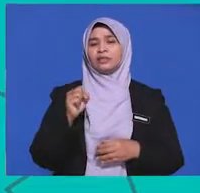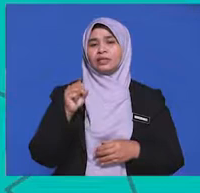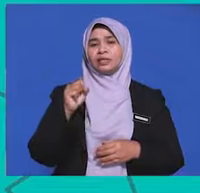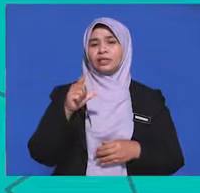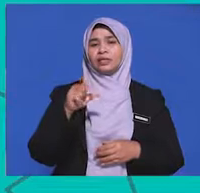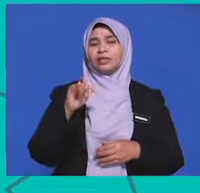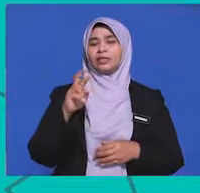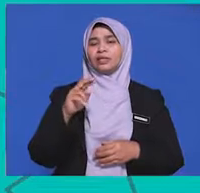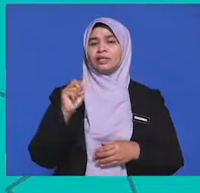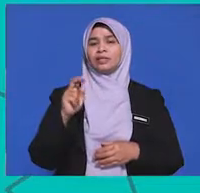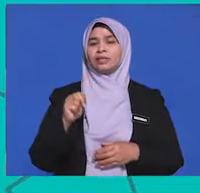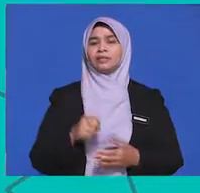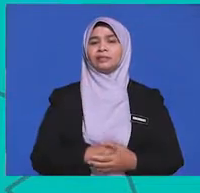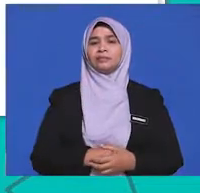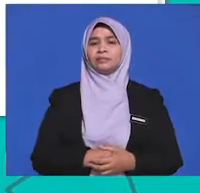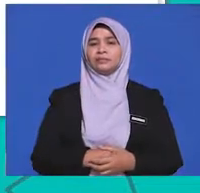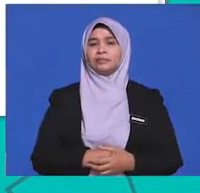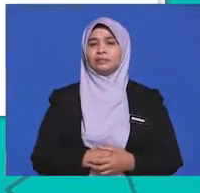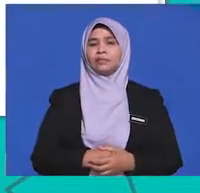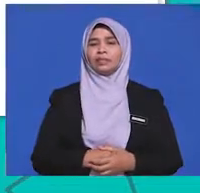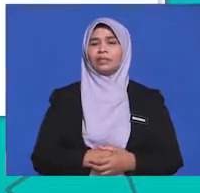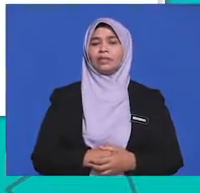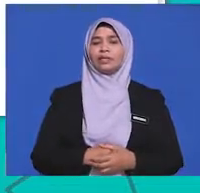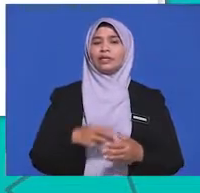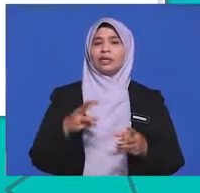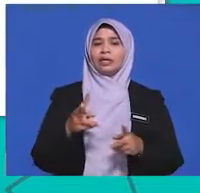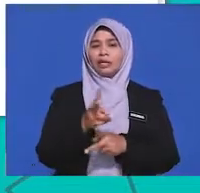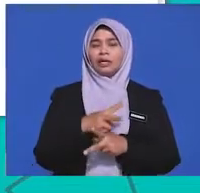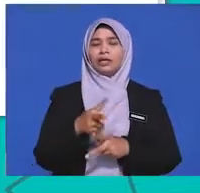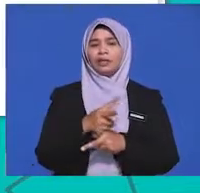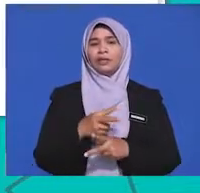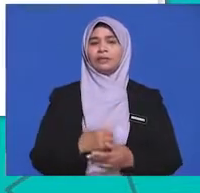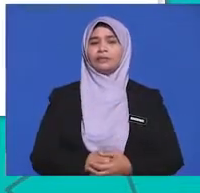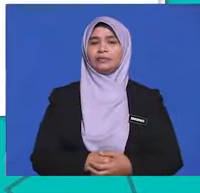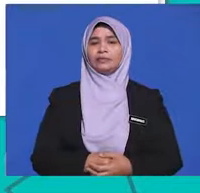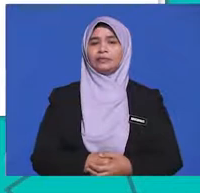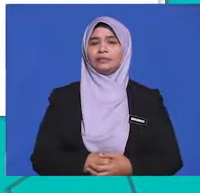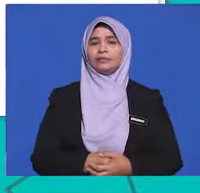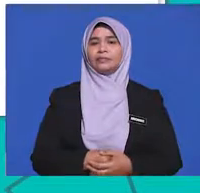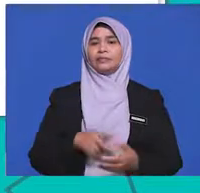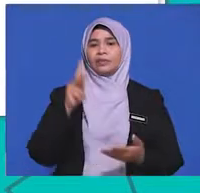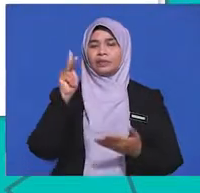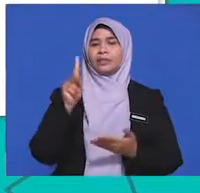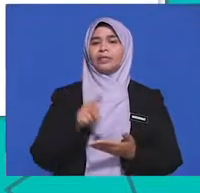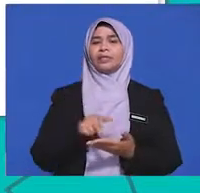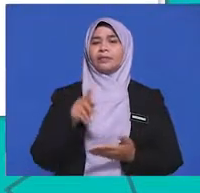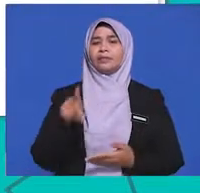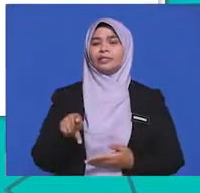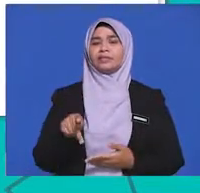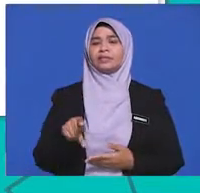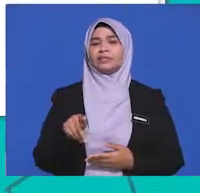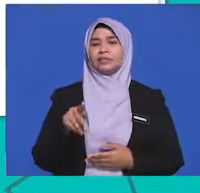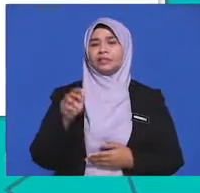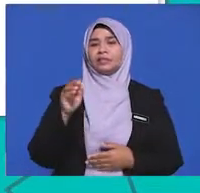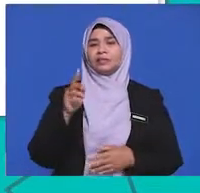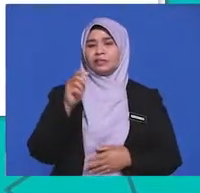cara. Baiklah murid-murid, standard pembelajaran kali ini adalah mengenal pasti aliran bagi struktur